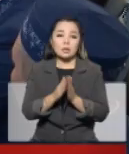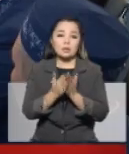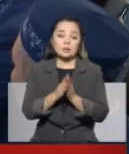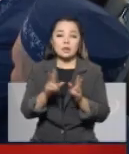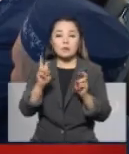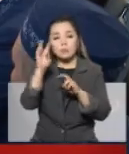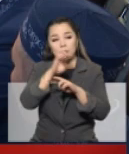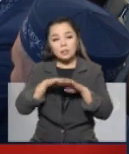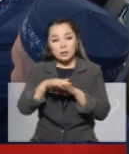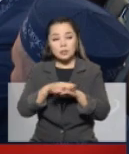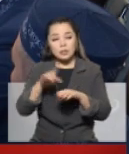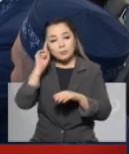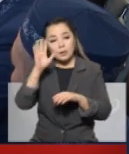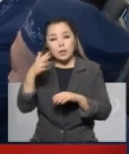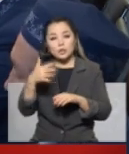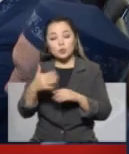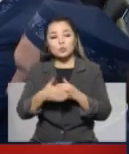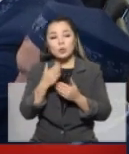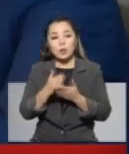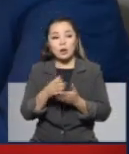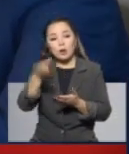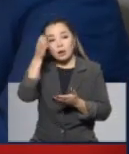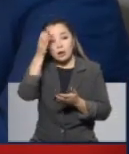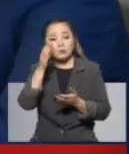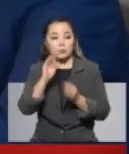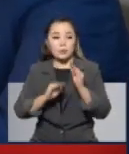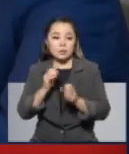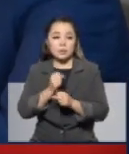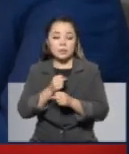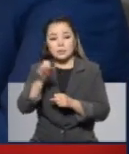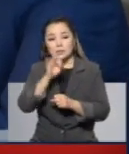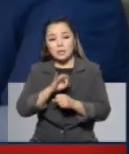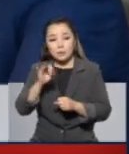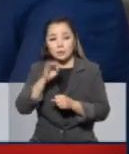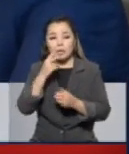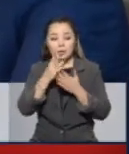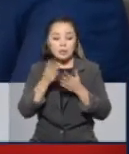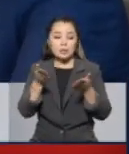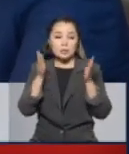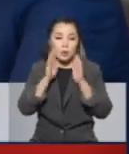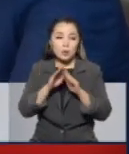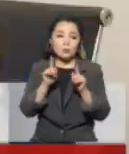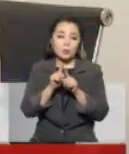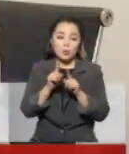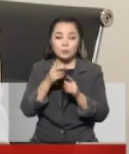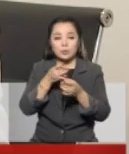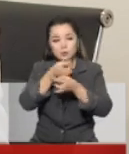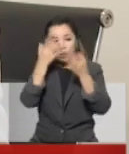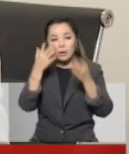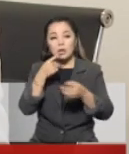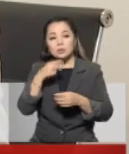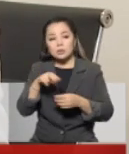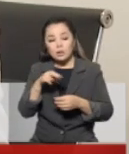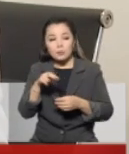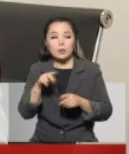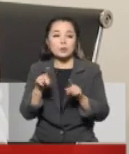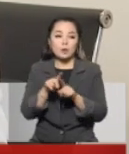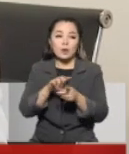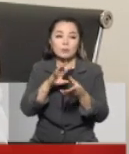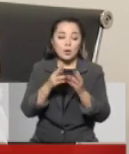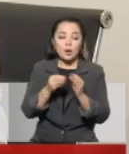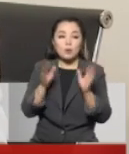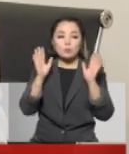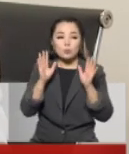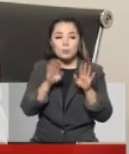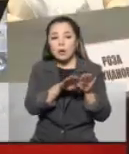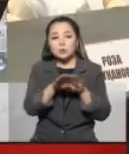Кітапты елімізге белгілі 50-ге жуық ғалым құрастырған. Онда ислам тарихы мен өркениеті, мәдениеті мен әдебиеті, сонымен қатар күллі